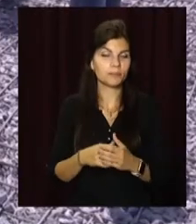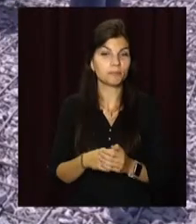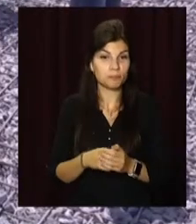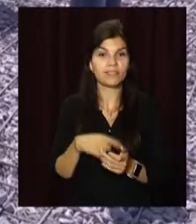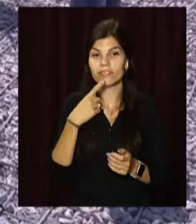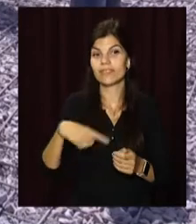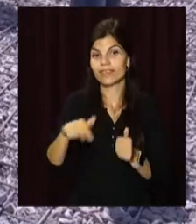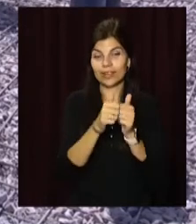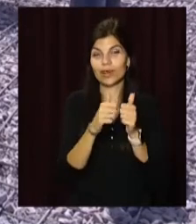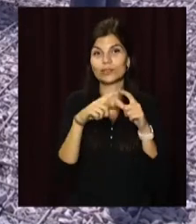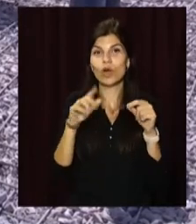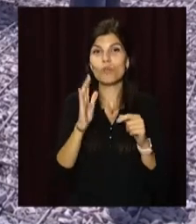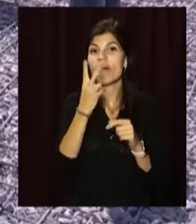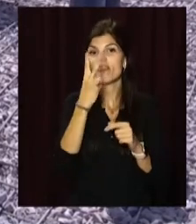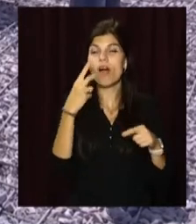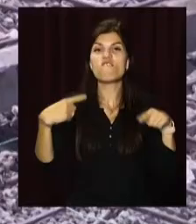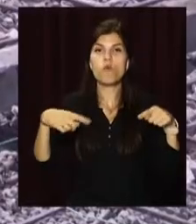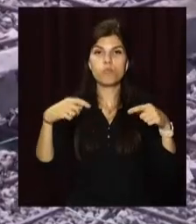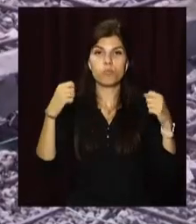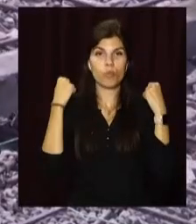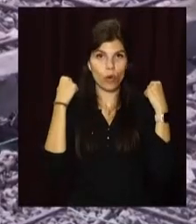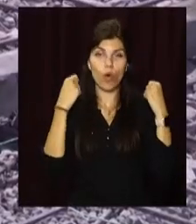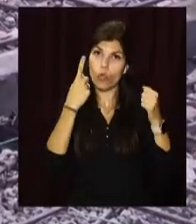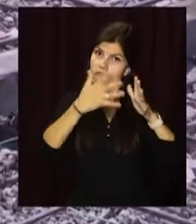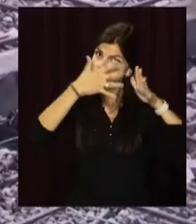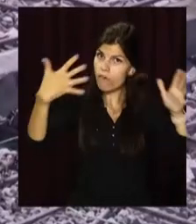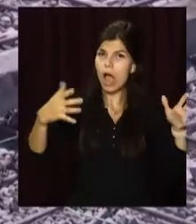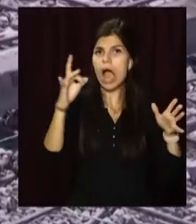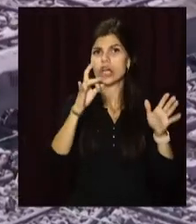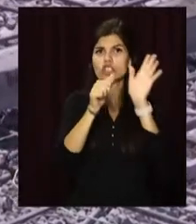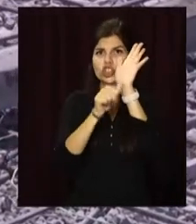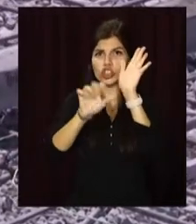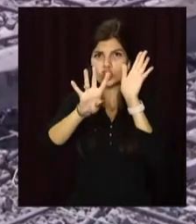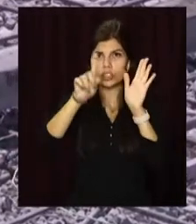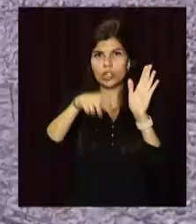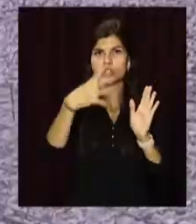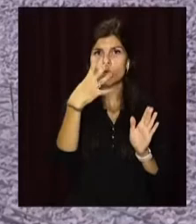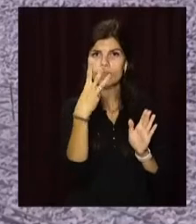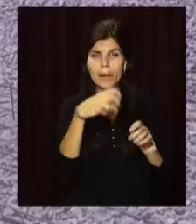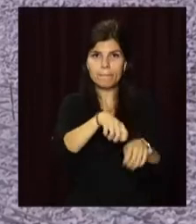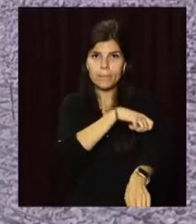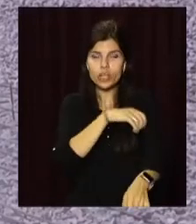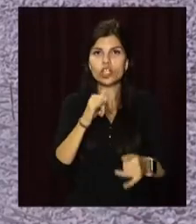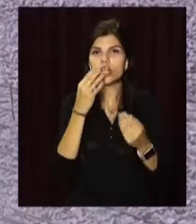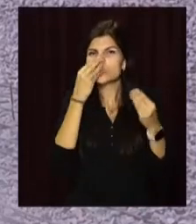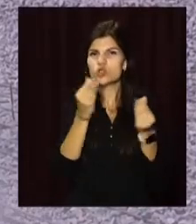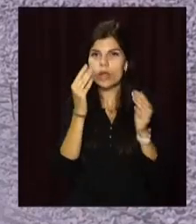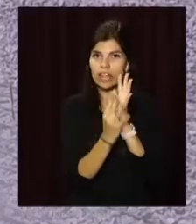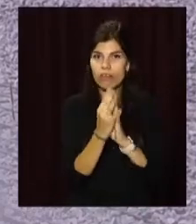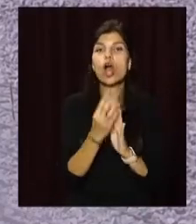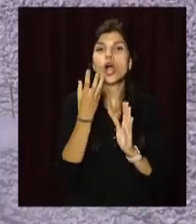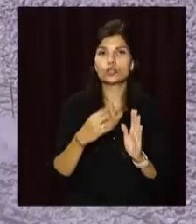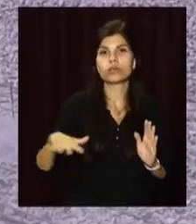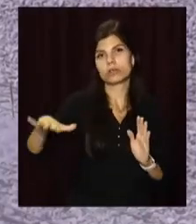поблизу опорної школи буде два футбольних поля. Одне велике, розмірами 64 на 43 метри і зі штучним газоном. А ще на